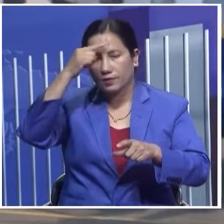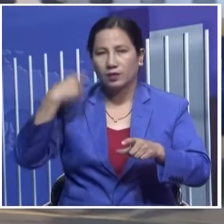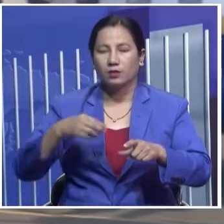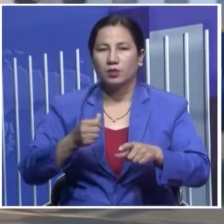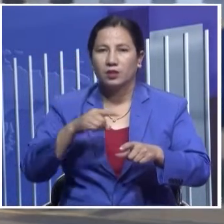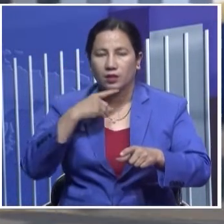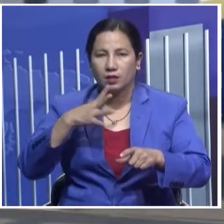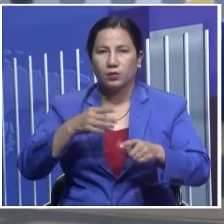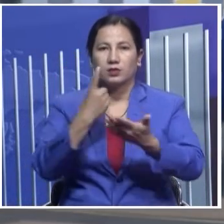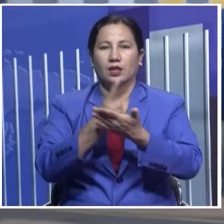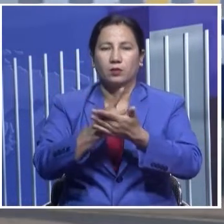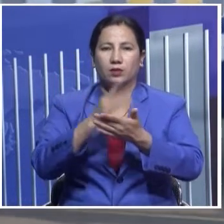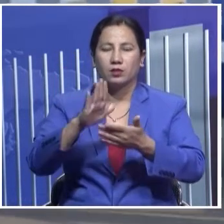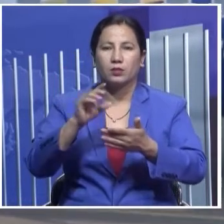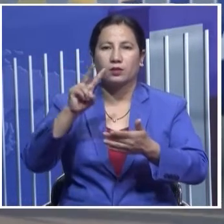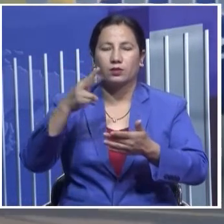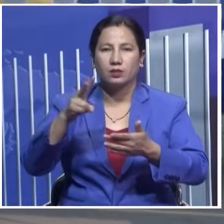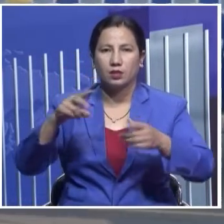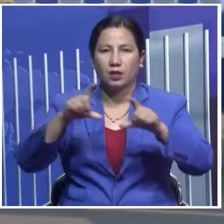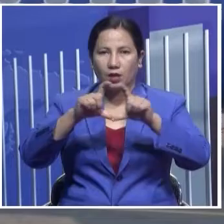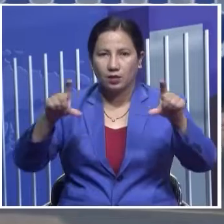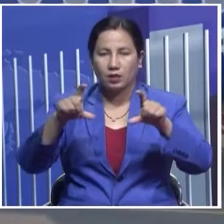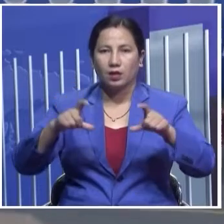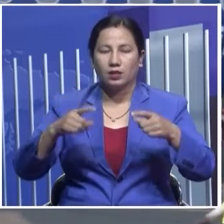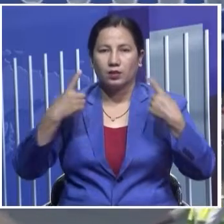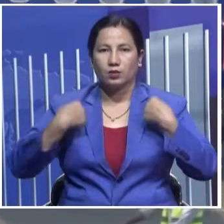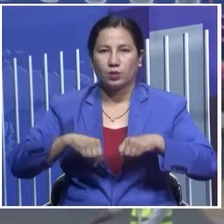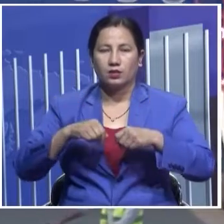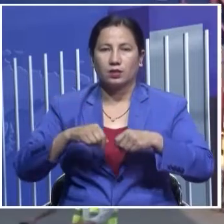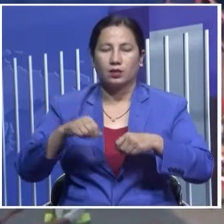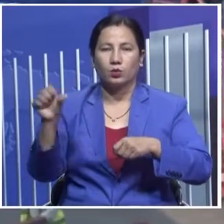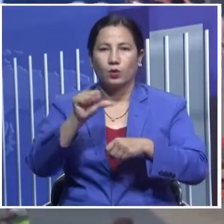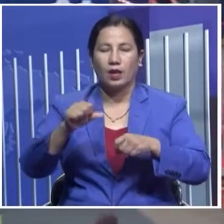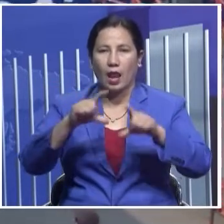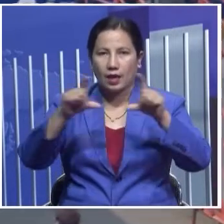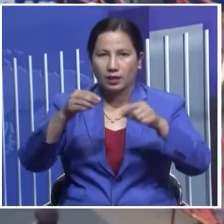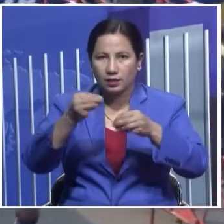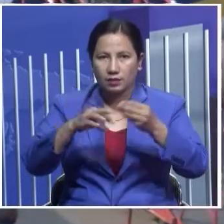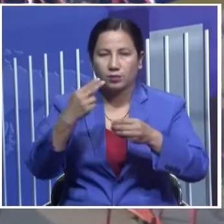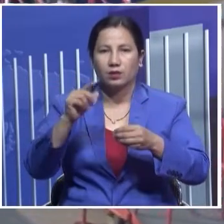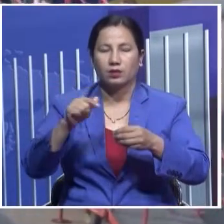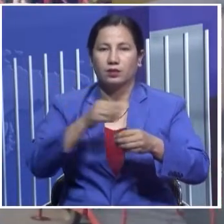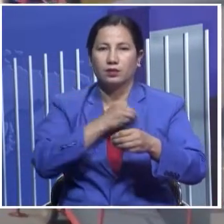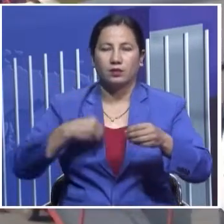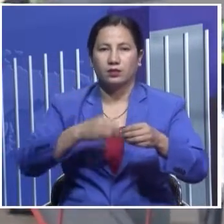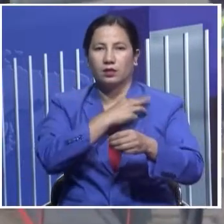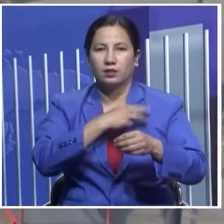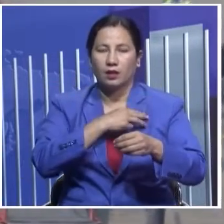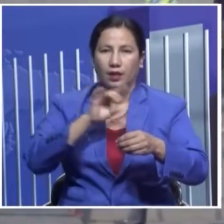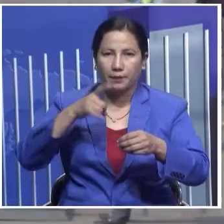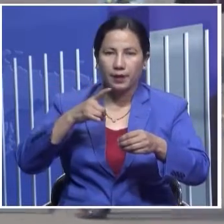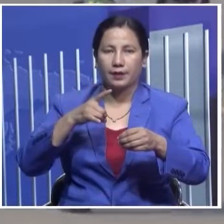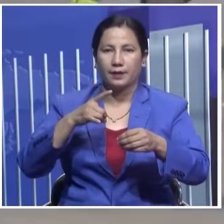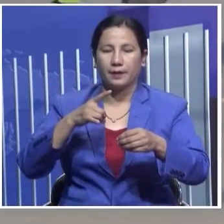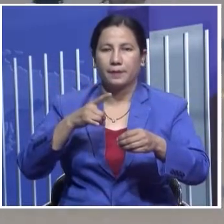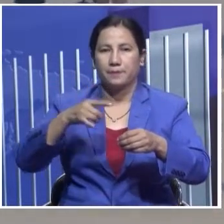पैसा नभएपछि काठमाडौँसम्म 2 जनाको हवाई टिकट स्वास्थ्य संयोजक शाहले नै काटिदिनु भएको थियो। चिकित्सकले फिट टु फ्लाई